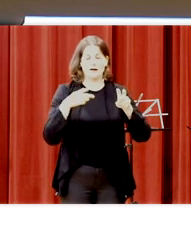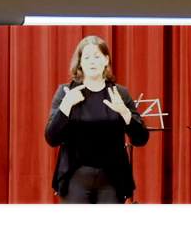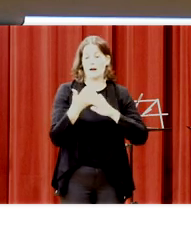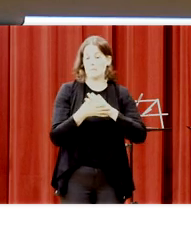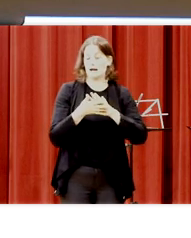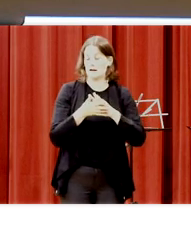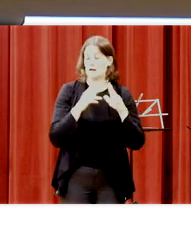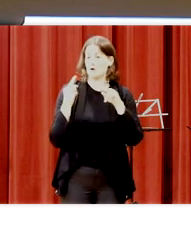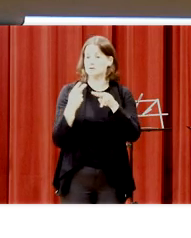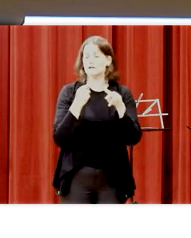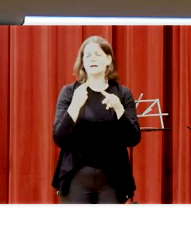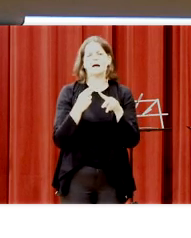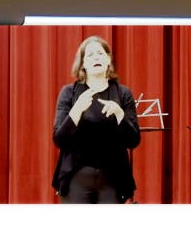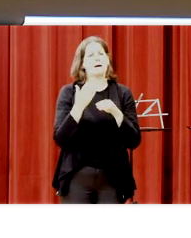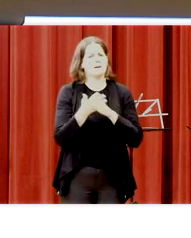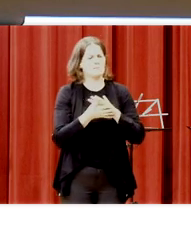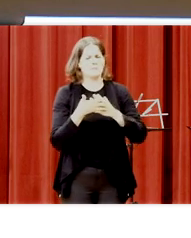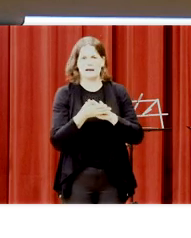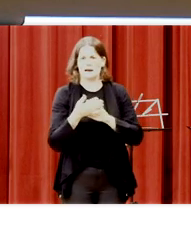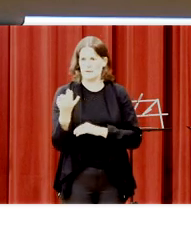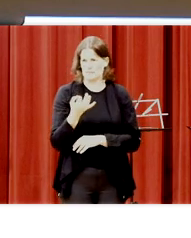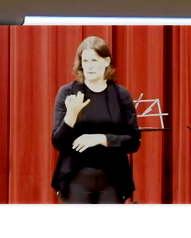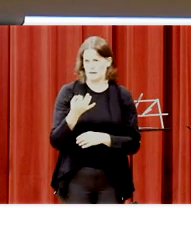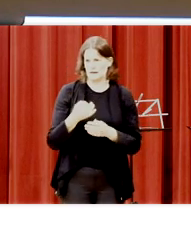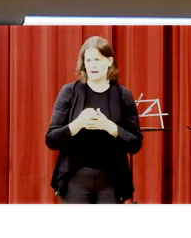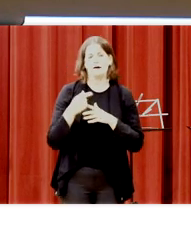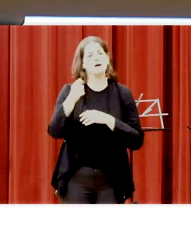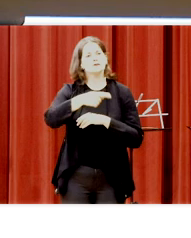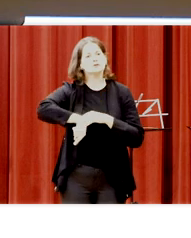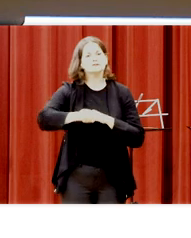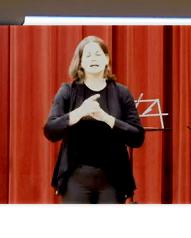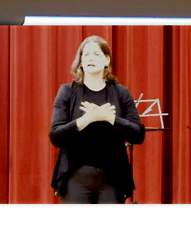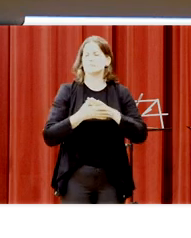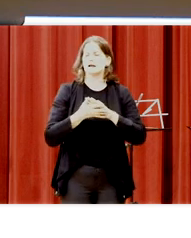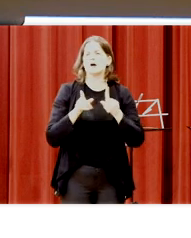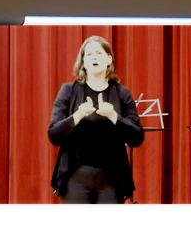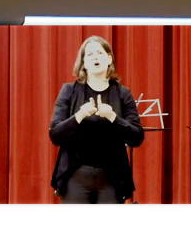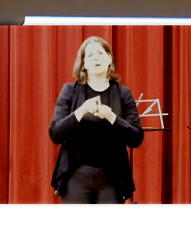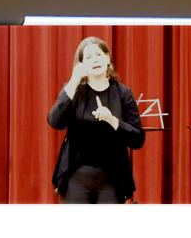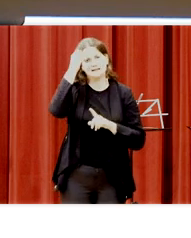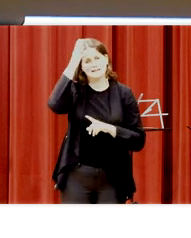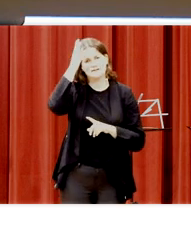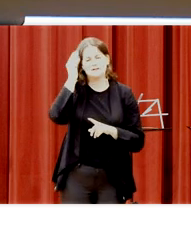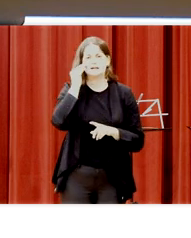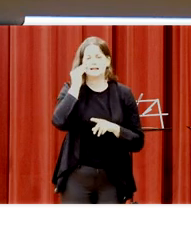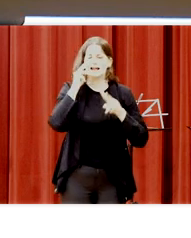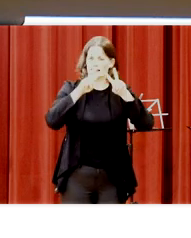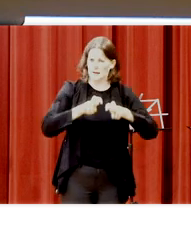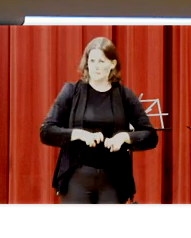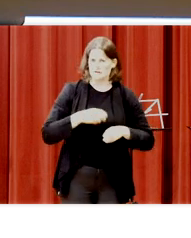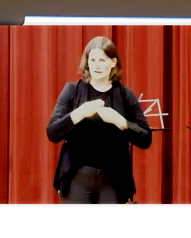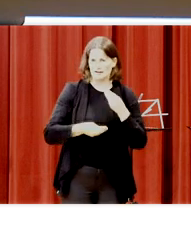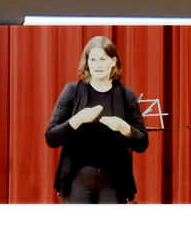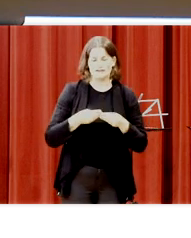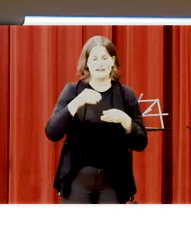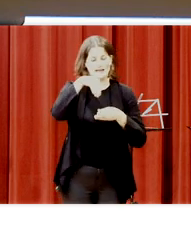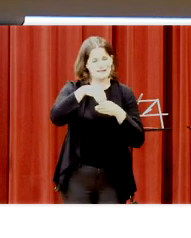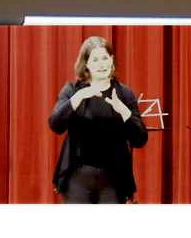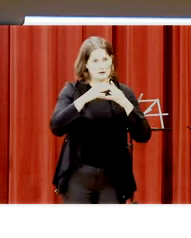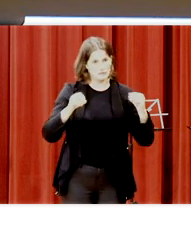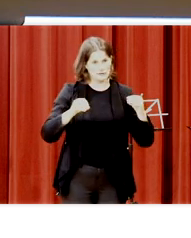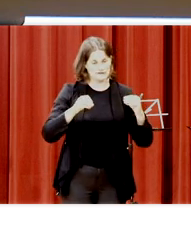investigació que s'estava fent des de les universitats, des dels centres de recerca, impactaven d'alguna manera en els sectors i ens ajudaven a la vida